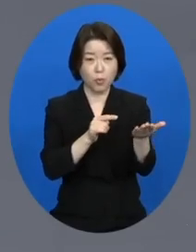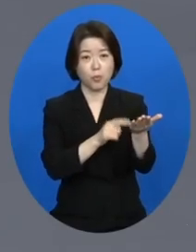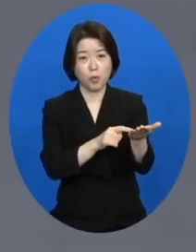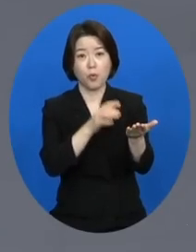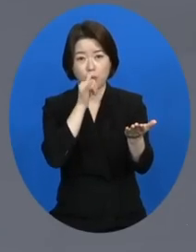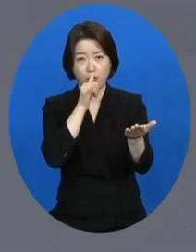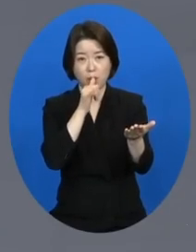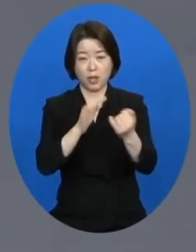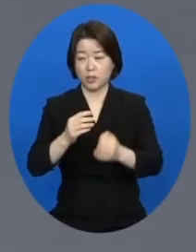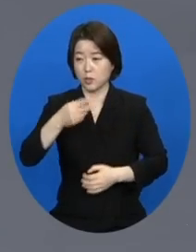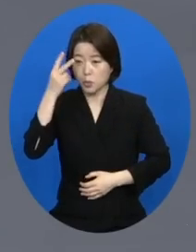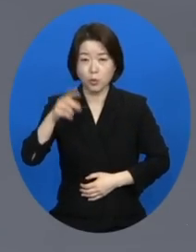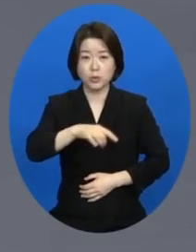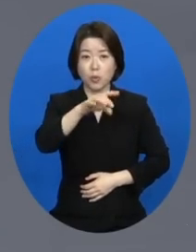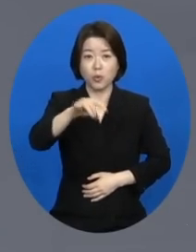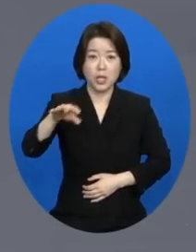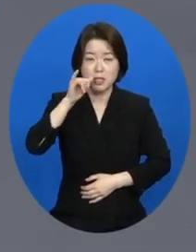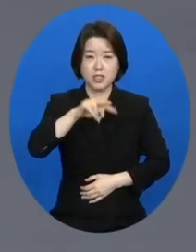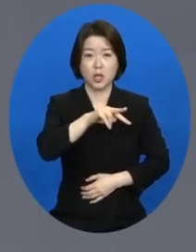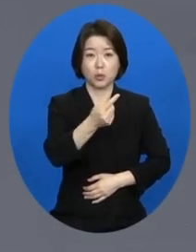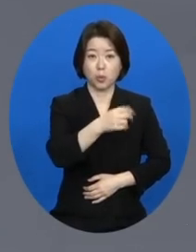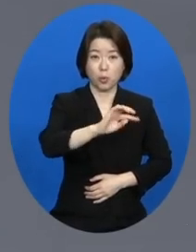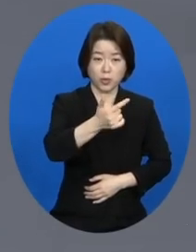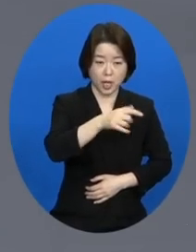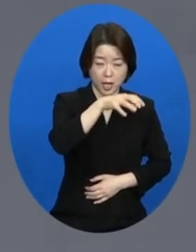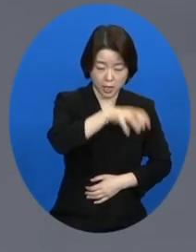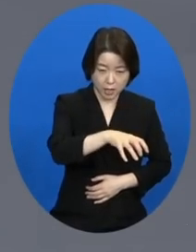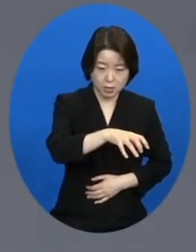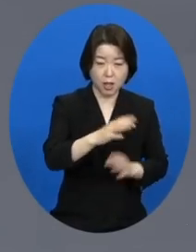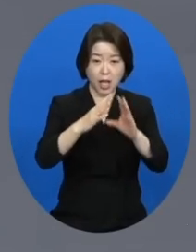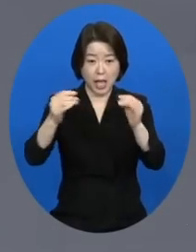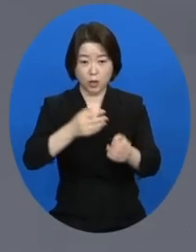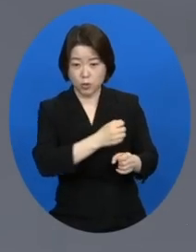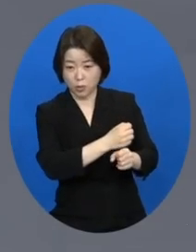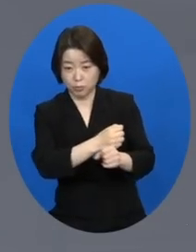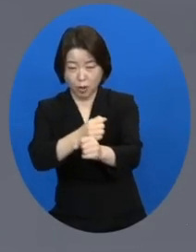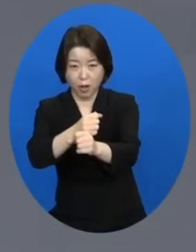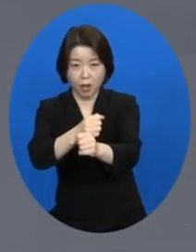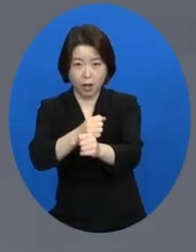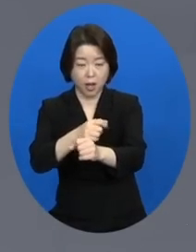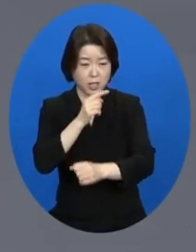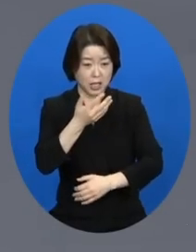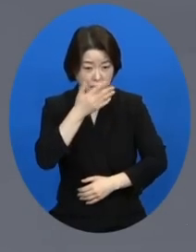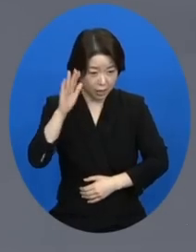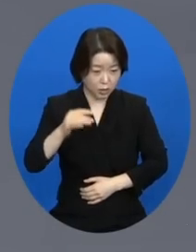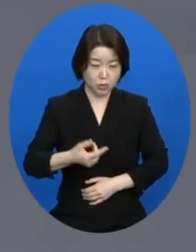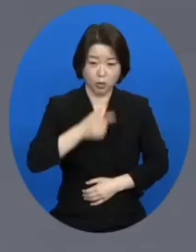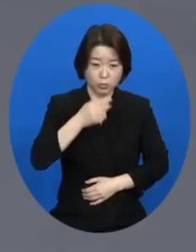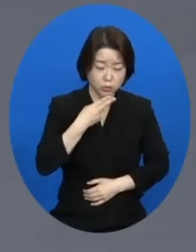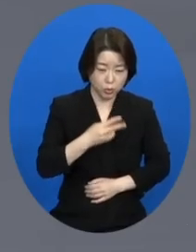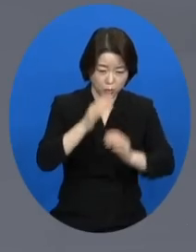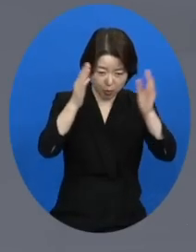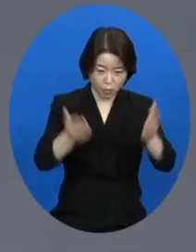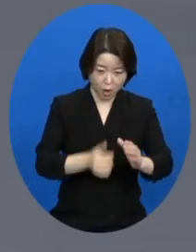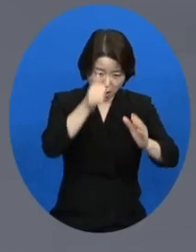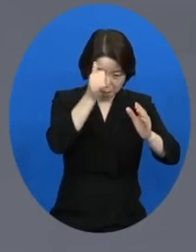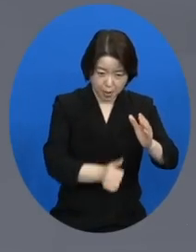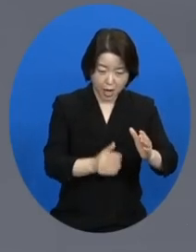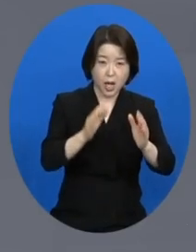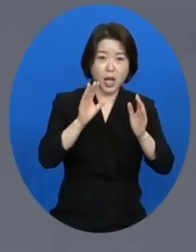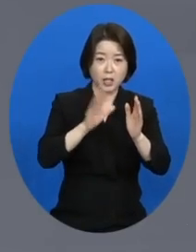겁니다. 요셉이 지금 어디에 있습니까? 도단에서 이제 애굽을 끌려가죠. 도단 이 낯선 땅에 물도 없는 구덩이에 내팽겨졌을